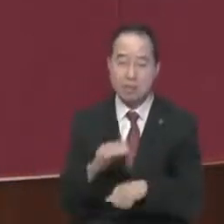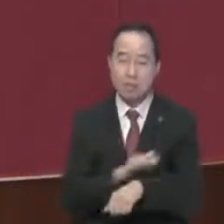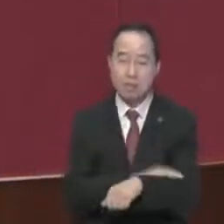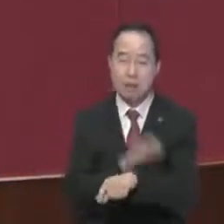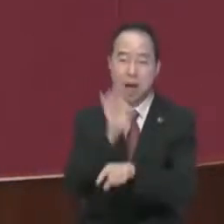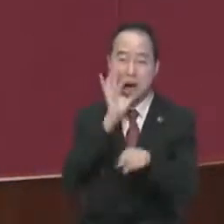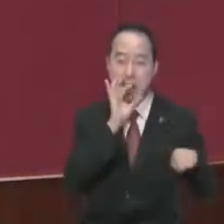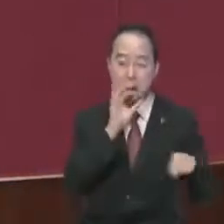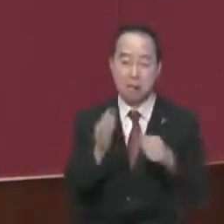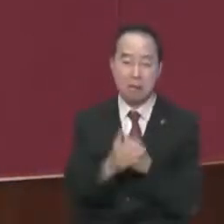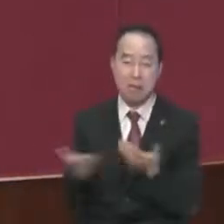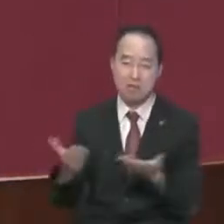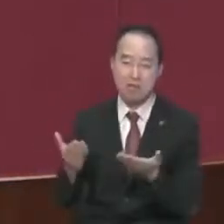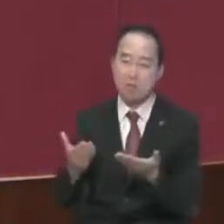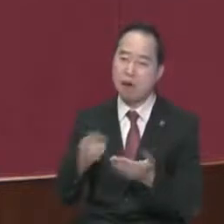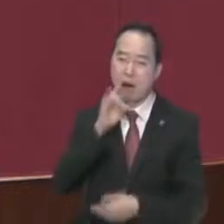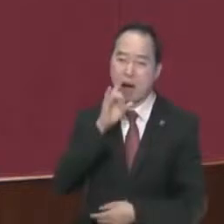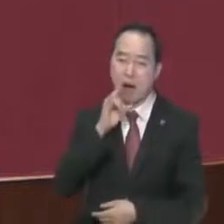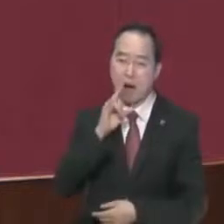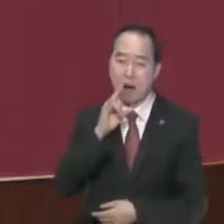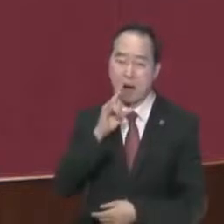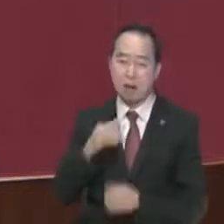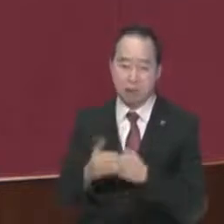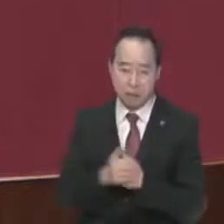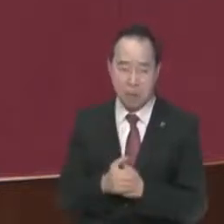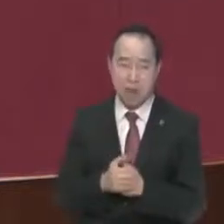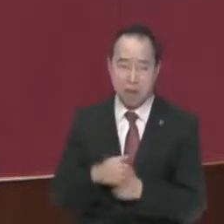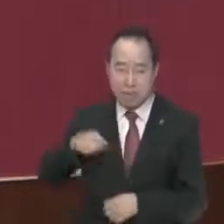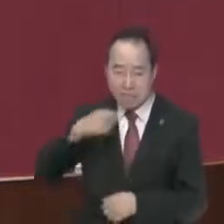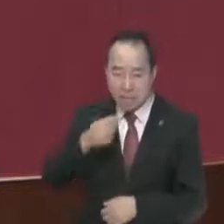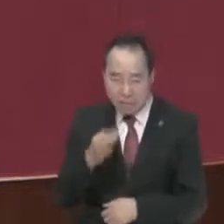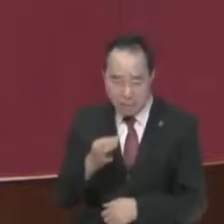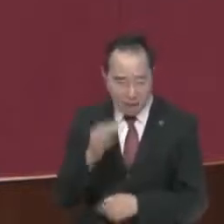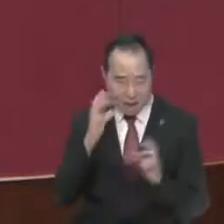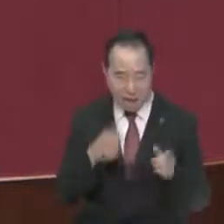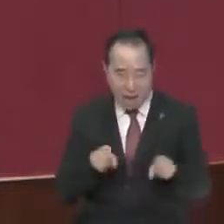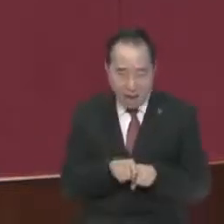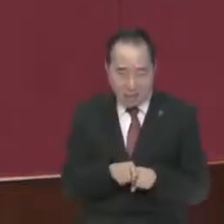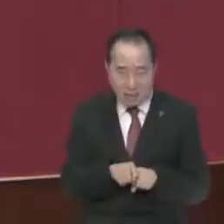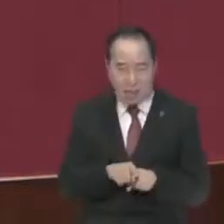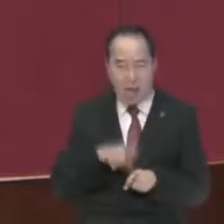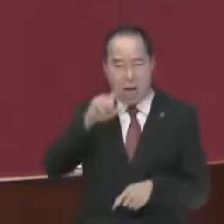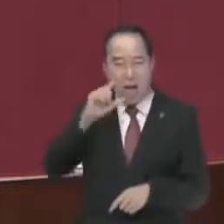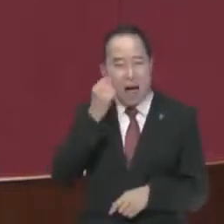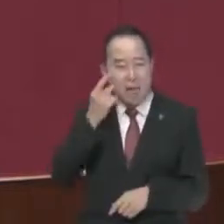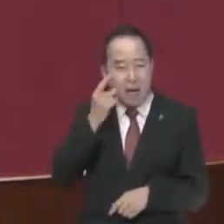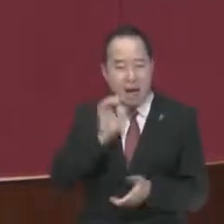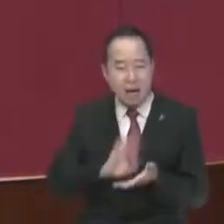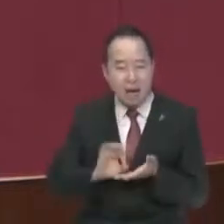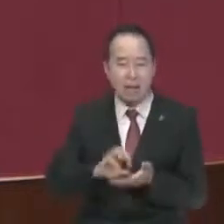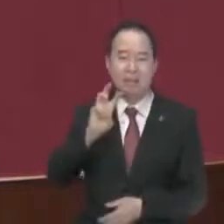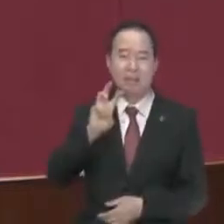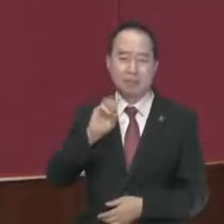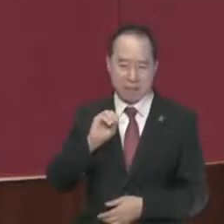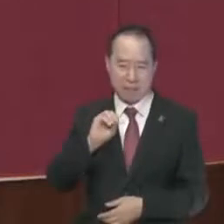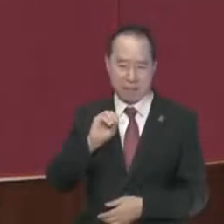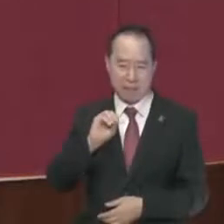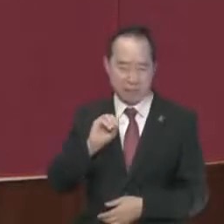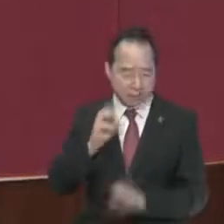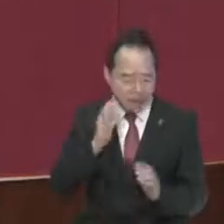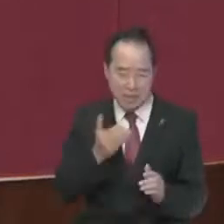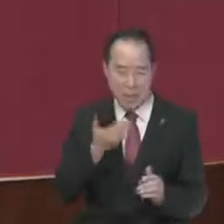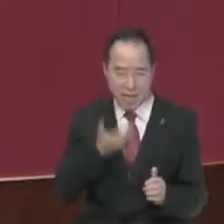학교에 가지 않으니 한 달 10만 원이던 식비가 30만 원으로 늘어났습니다. 이분은 아이의 밥을 챙겨주고 자신은 하루에